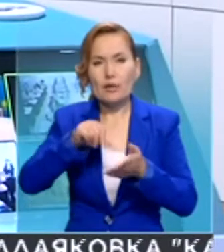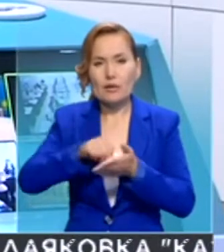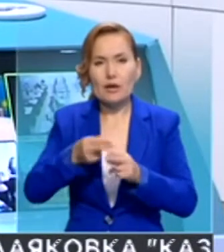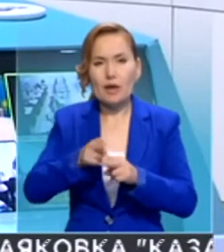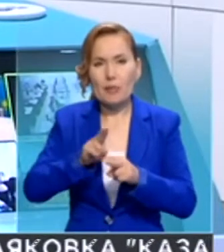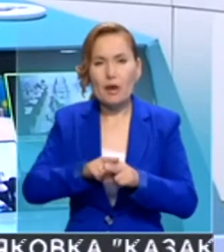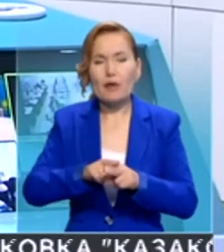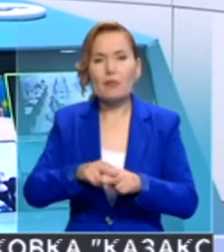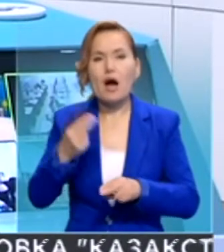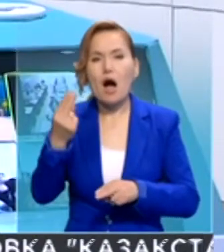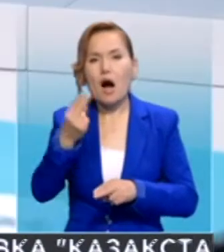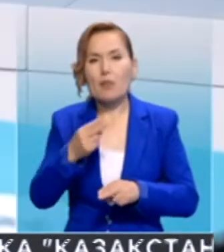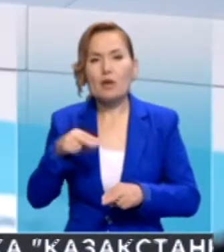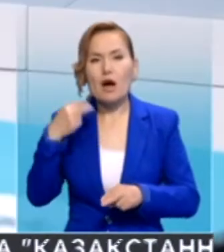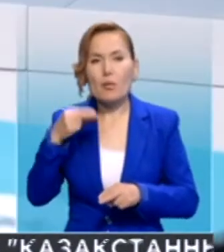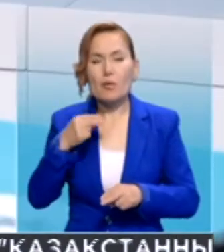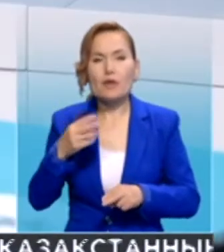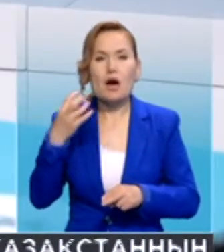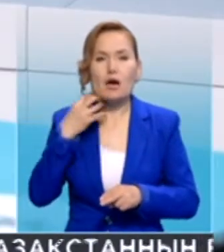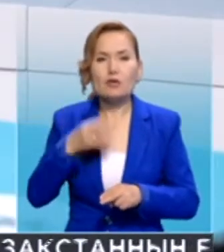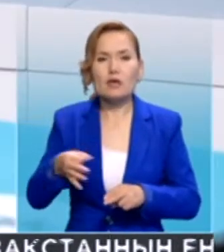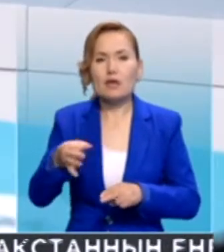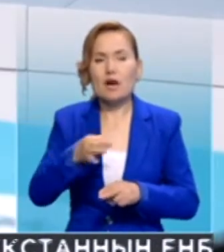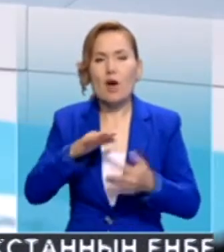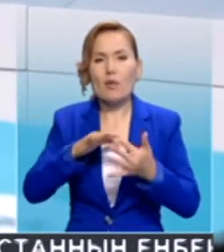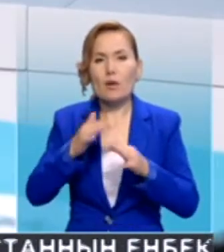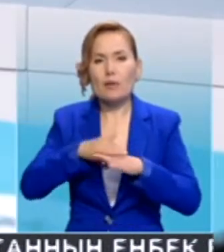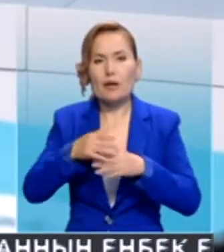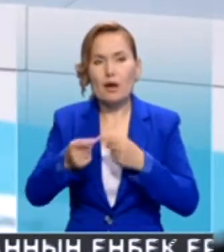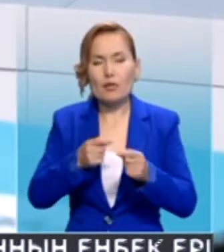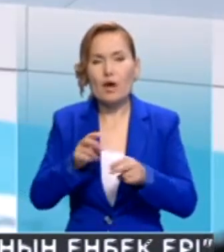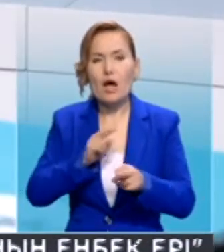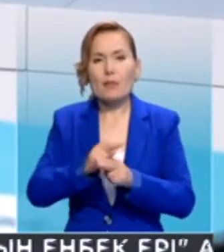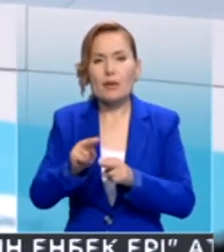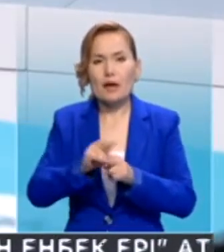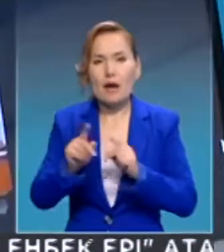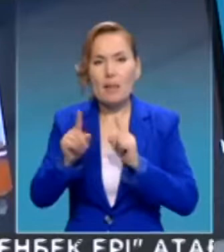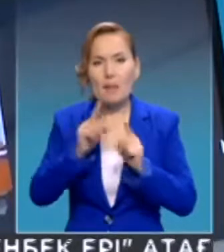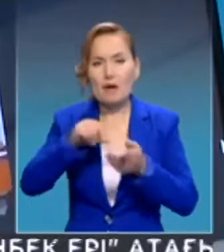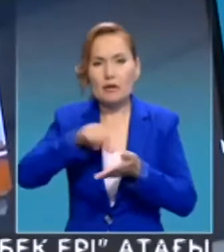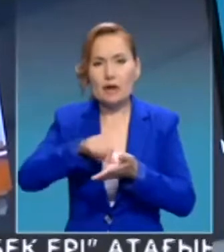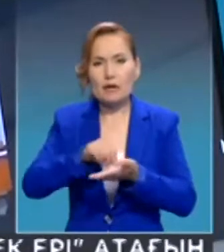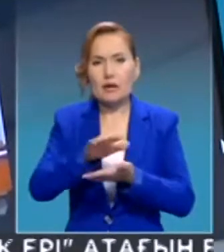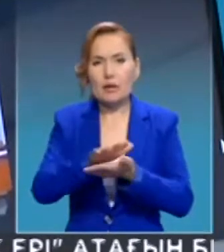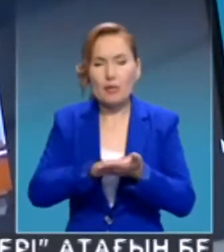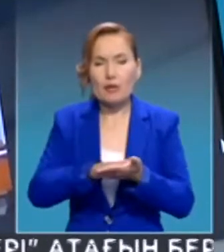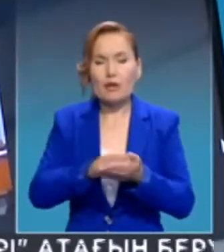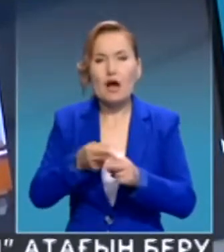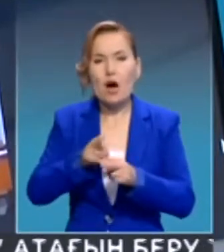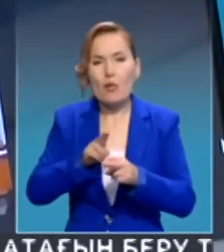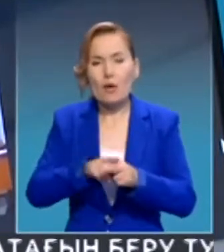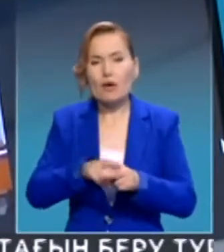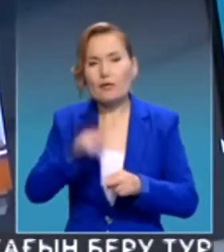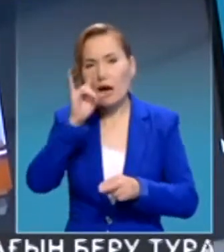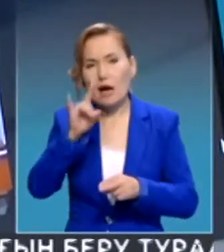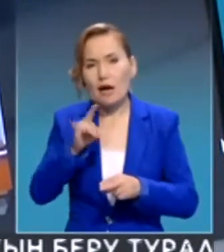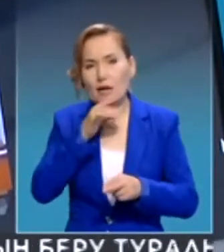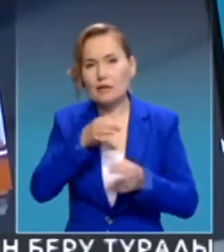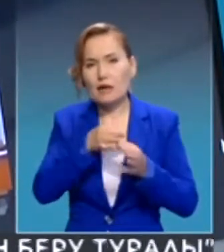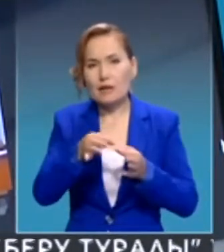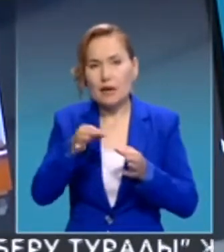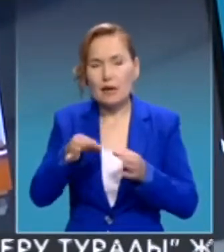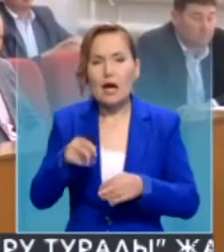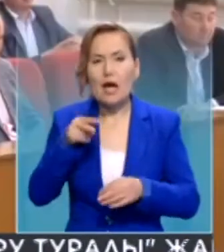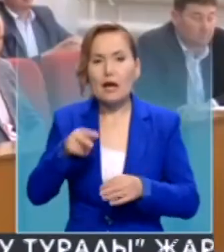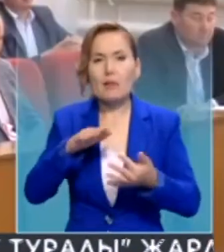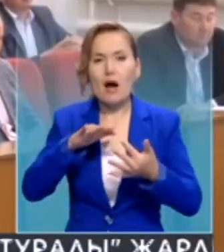Алғашқы кезеңінде Ақмола, Ақтөбе және Қызылорда облыстарының ауыл әкімдері оқыту семинарына қатысып жатыр. Жыл соңына дейін еліміз бойынша 2000-ден